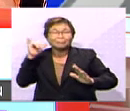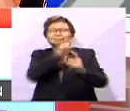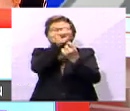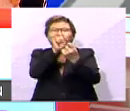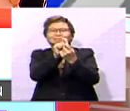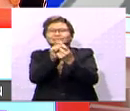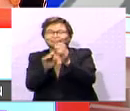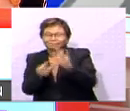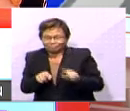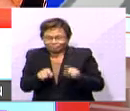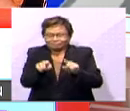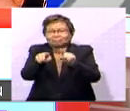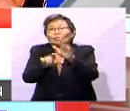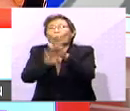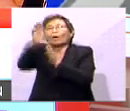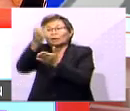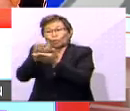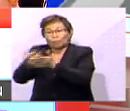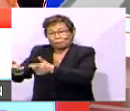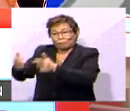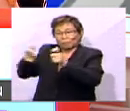seiring pertumbuhan ekonomi yang pantas.